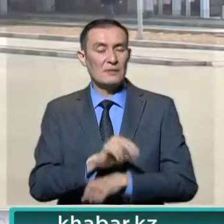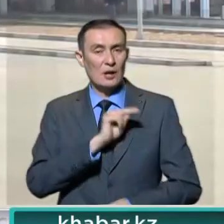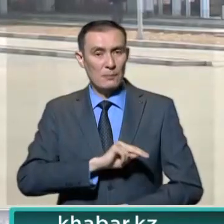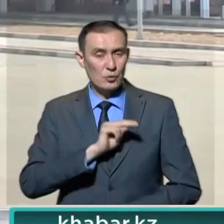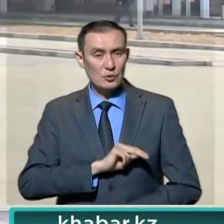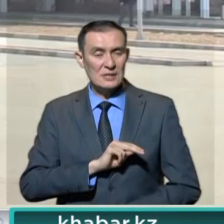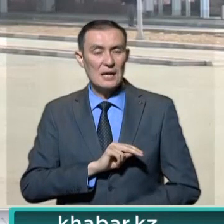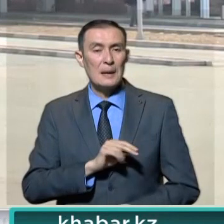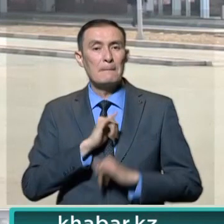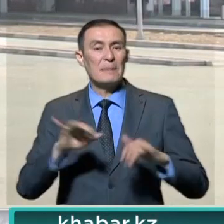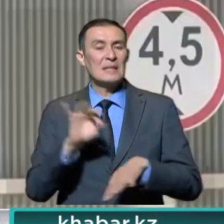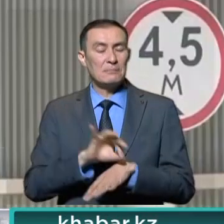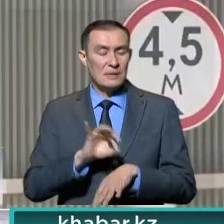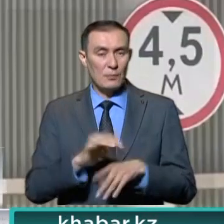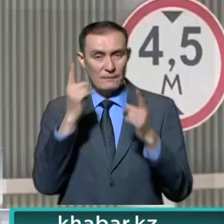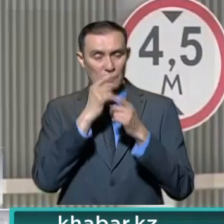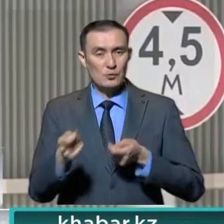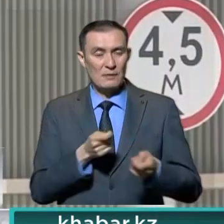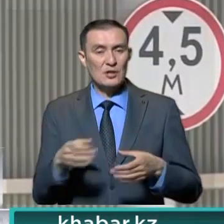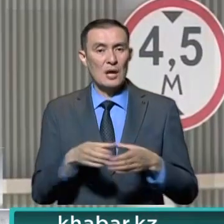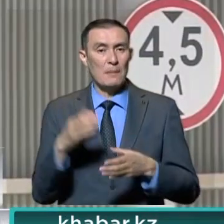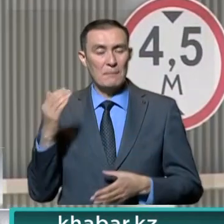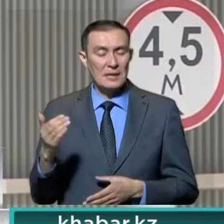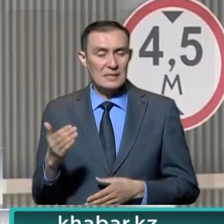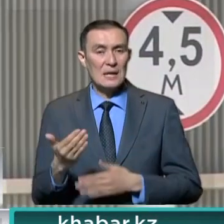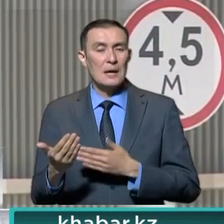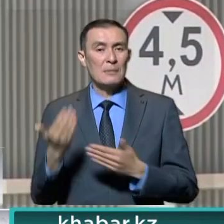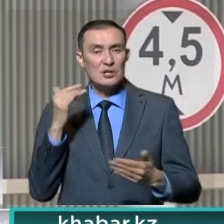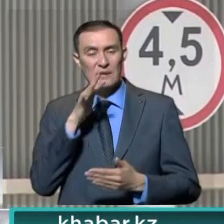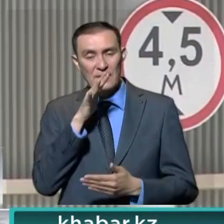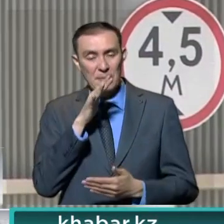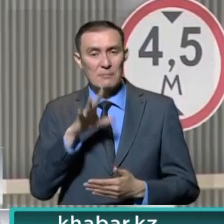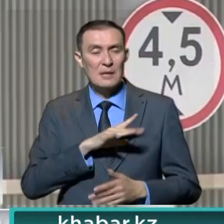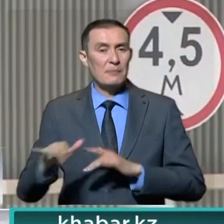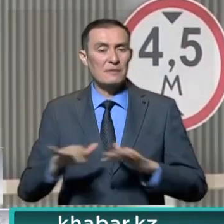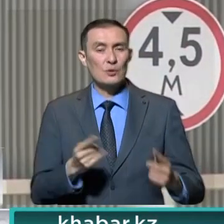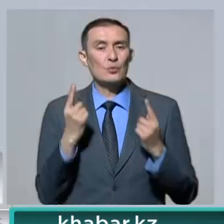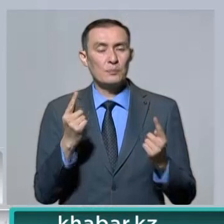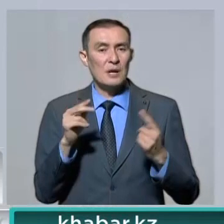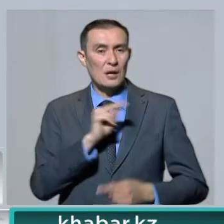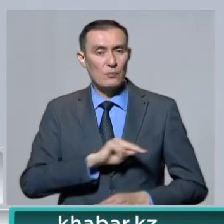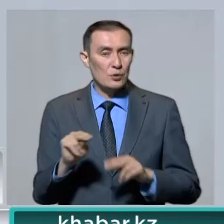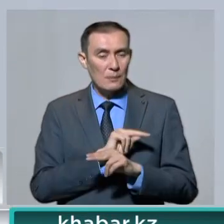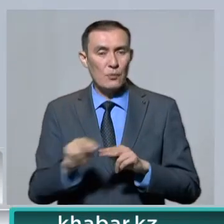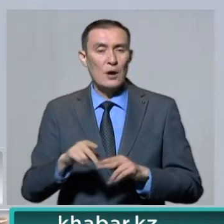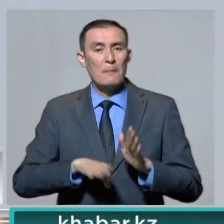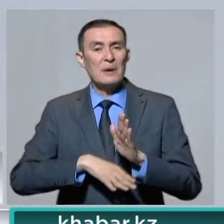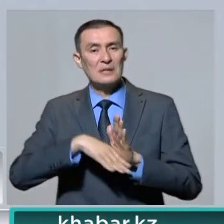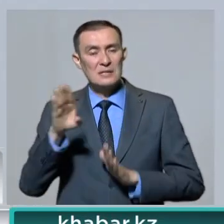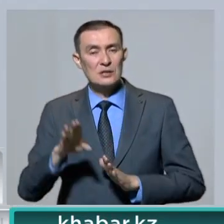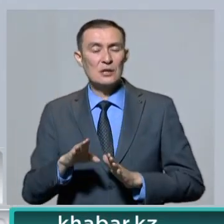деятельность из-за пандемии. По информации управляющей компании, за прошедшее время здесь проведена масштабная работа по модернизации